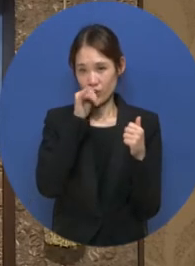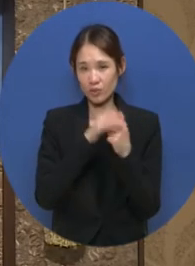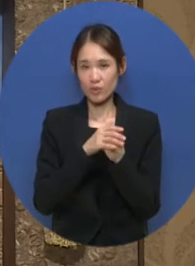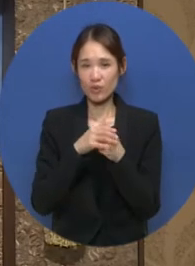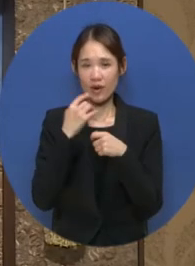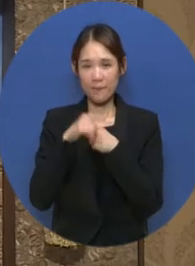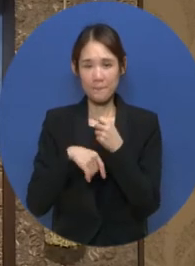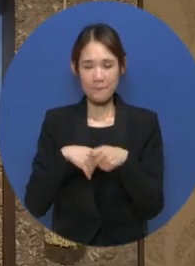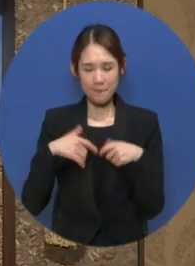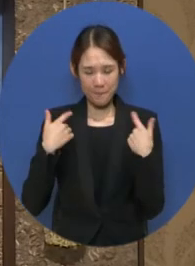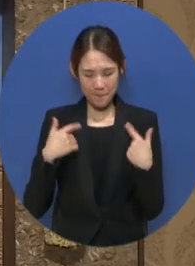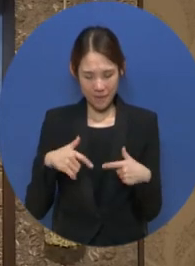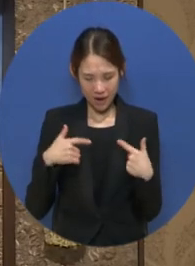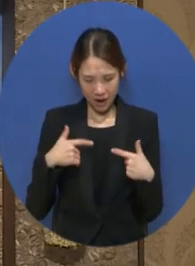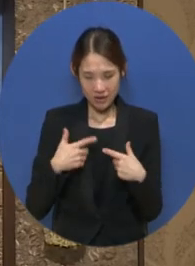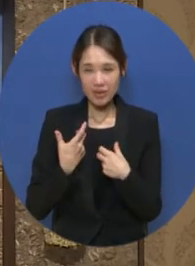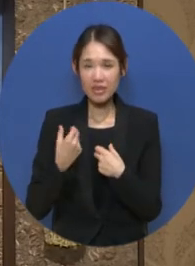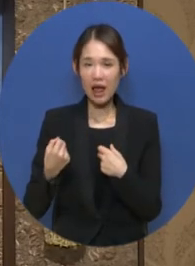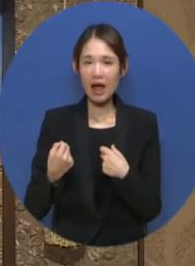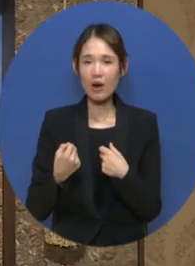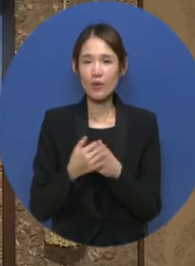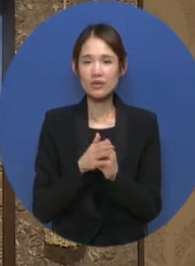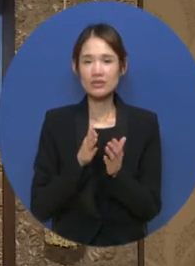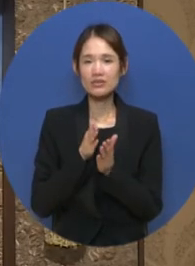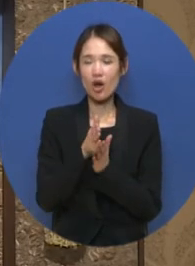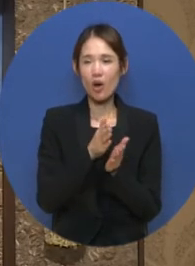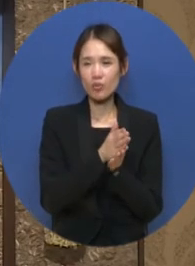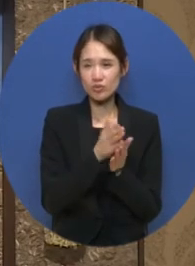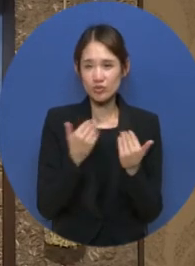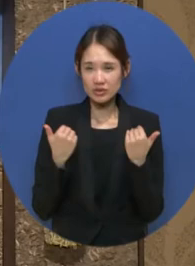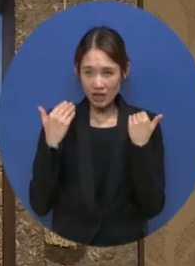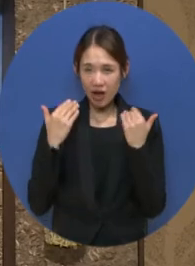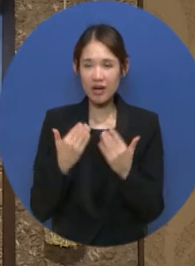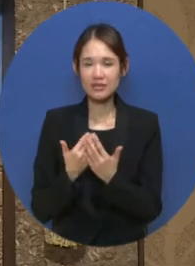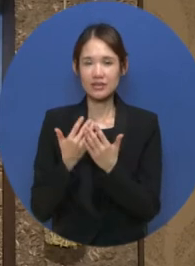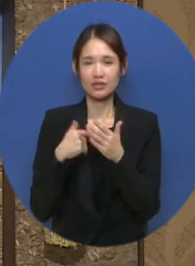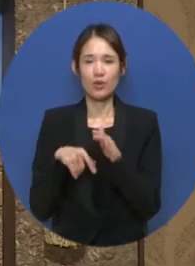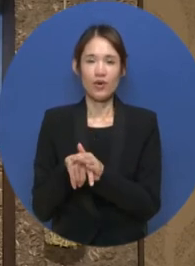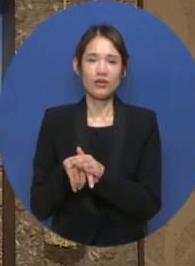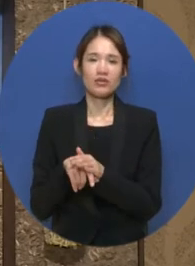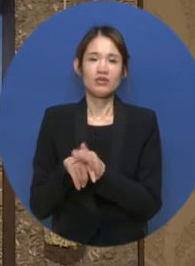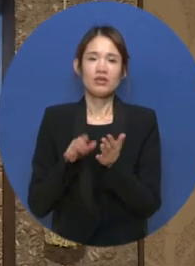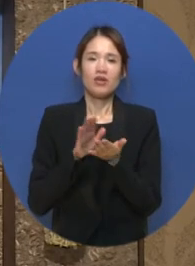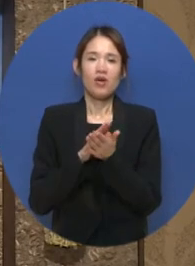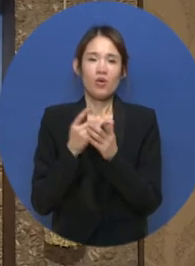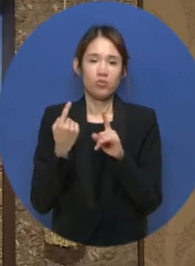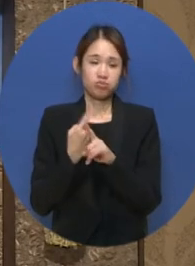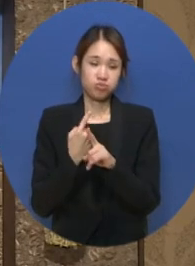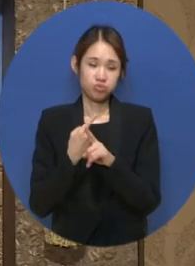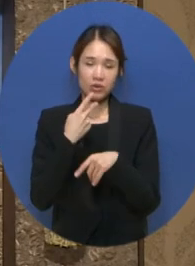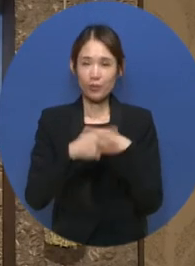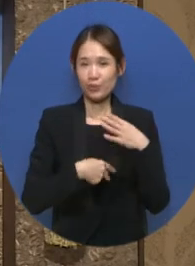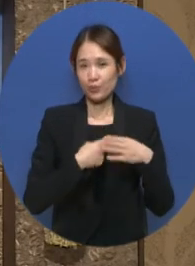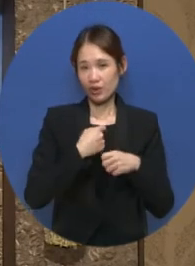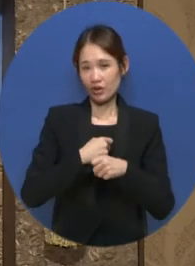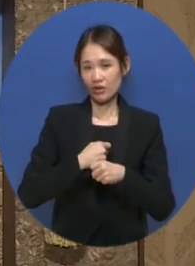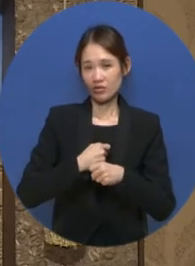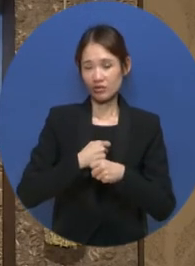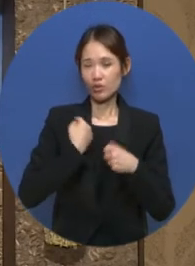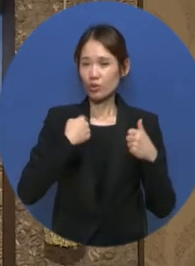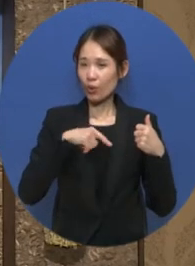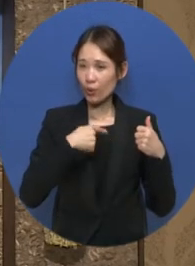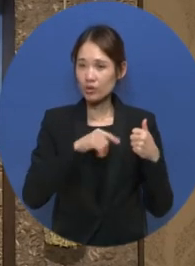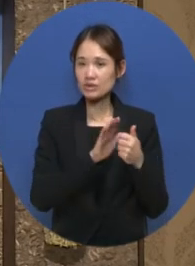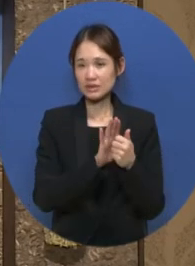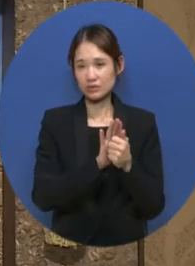이제 별도의 전문성 향상을 위해서 그렇게 보수 교육 프로그램들을 만들어서 교육지원 사업을 계속적으로